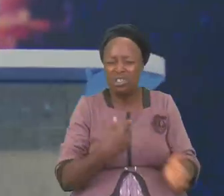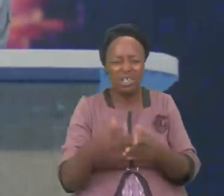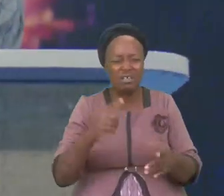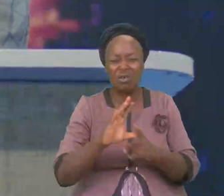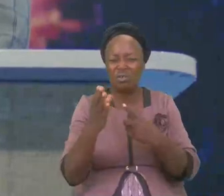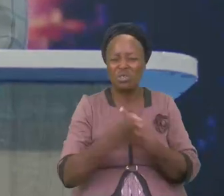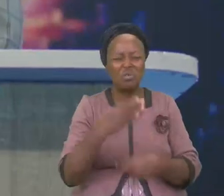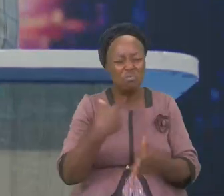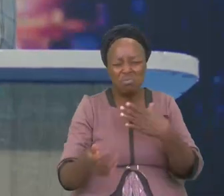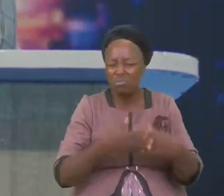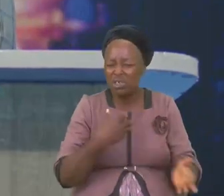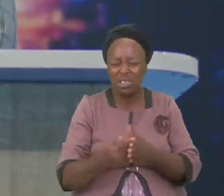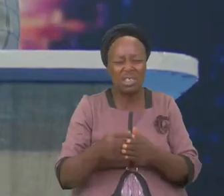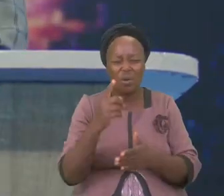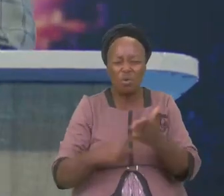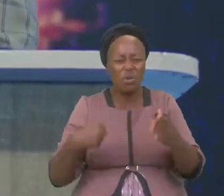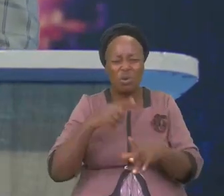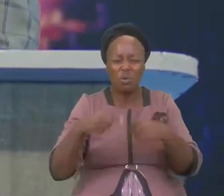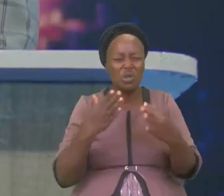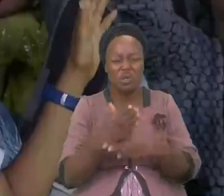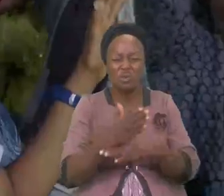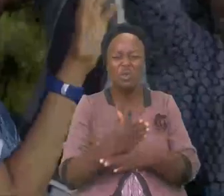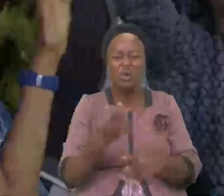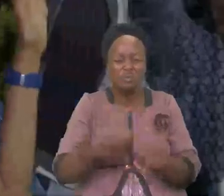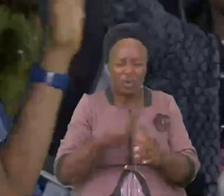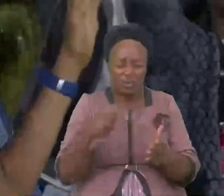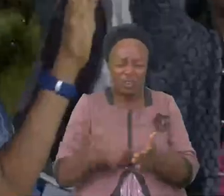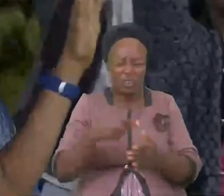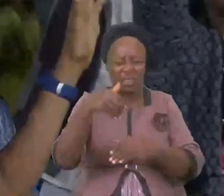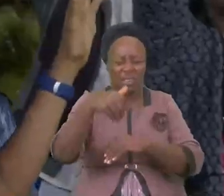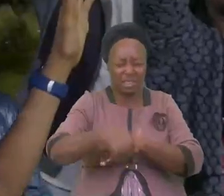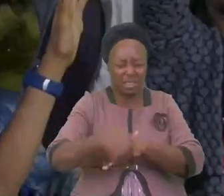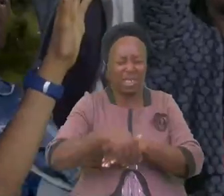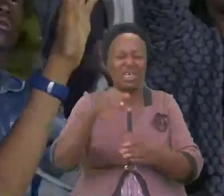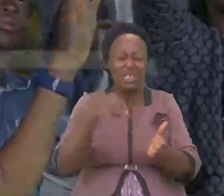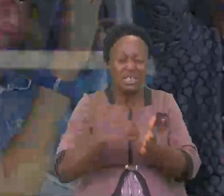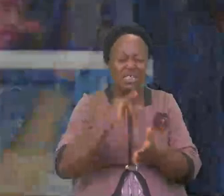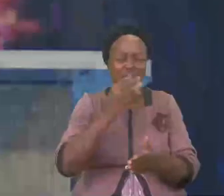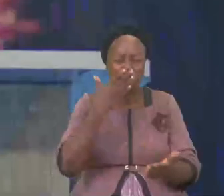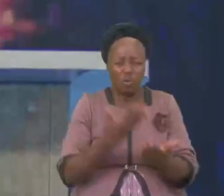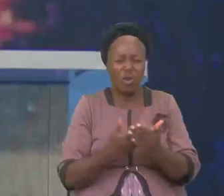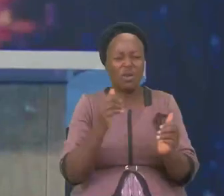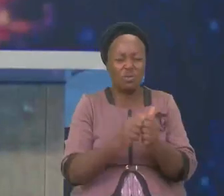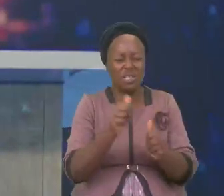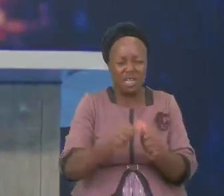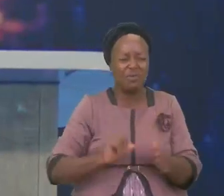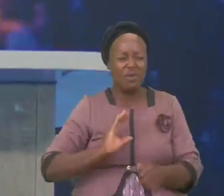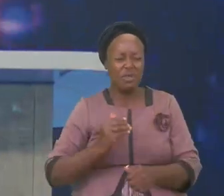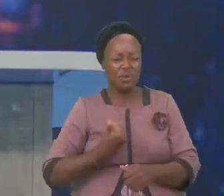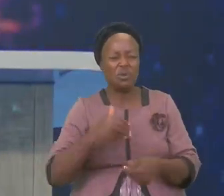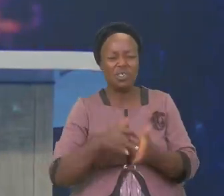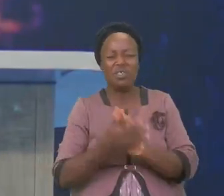la condition, quel que soit ce que nous traversons, à part de ce soir, tout va bien avec